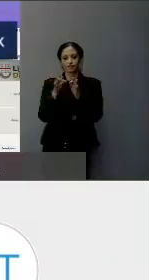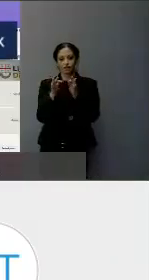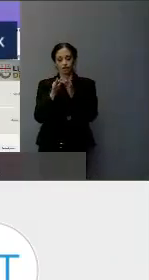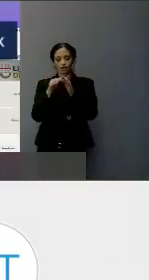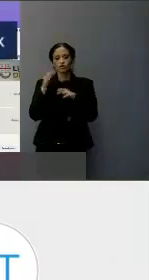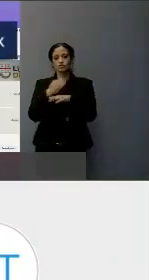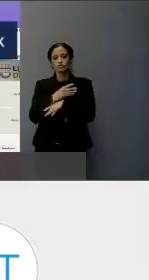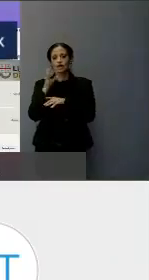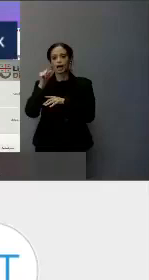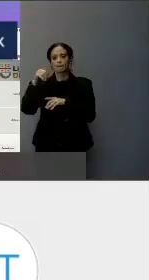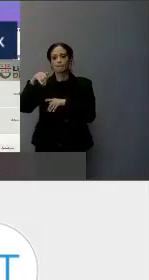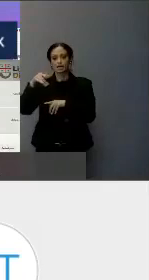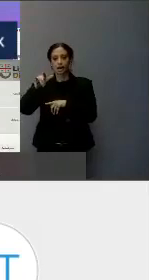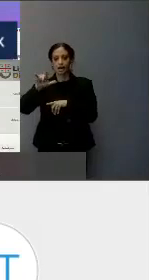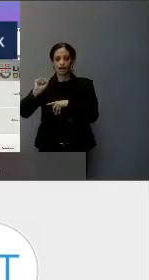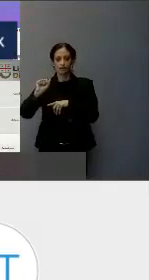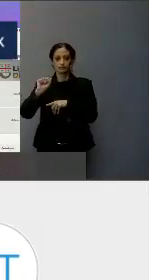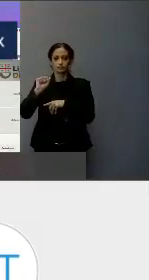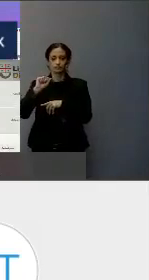consigliere campanella